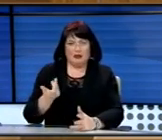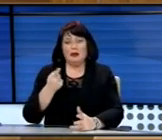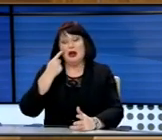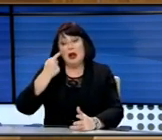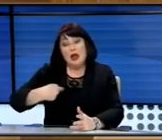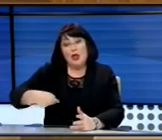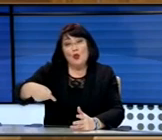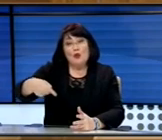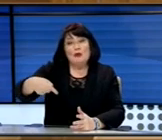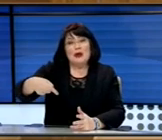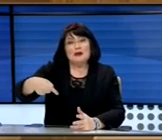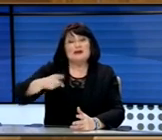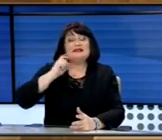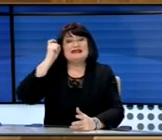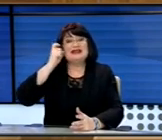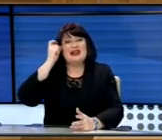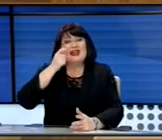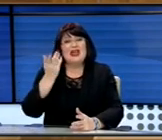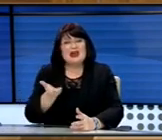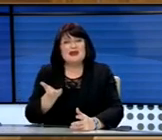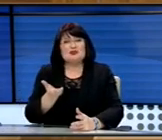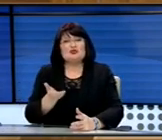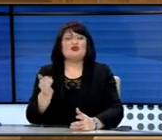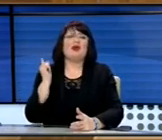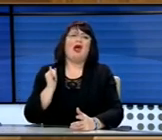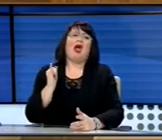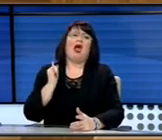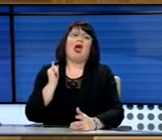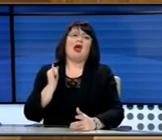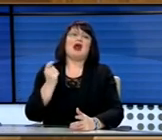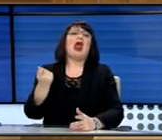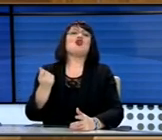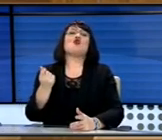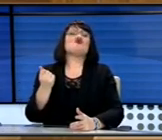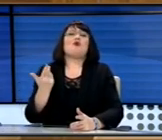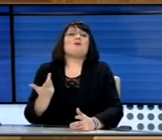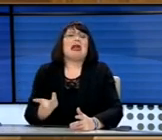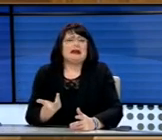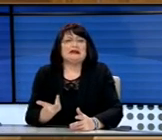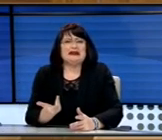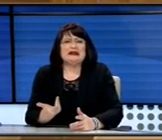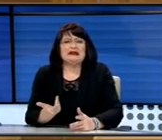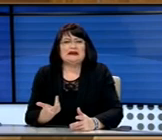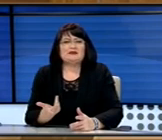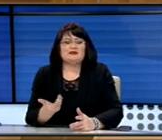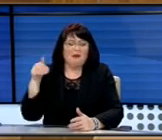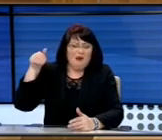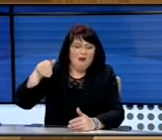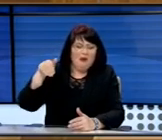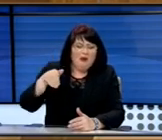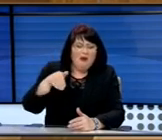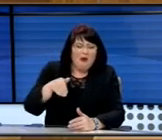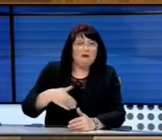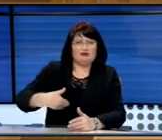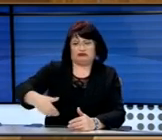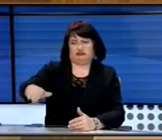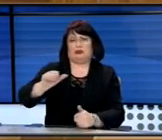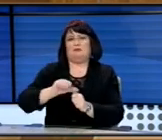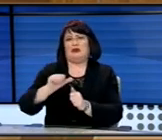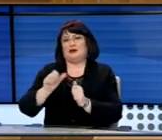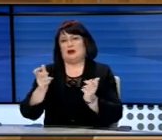θα πληρώσουν την όποια επιβράδυνση της οικονομίας, την πορεία προς την ύφεση τους επόμενους